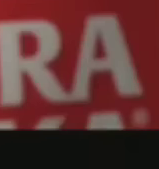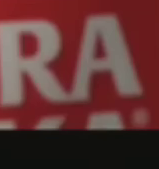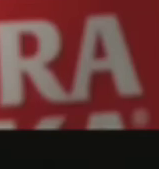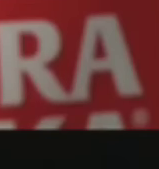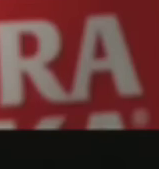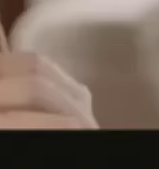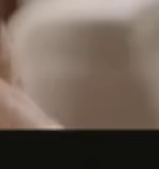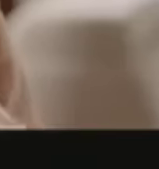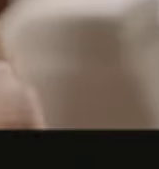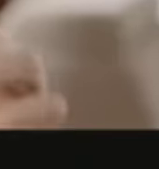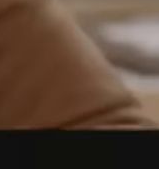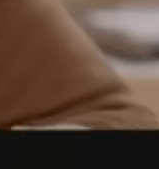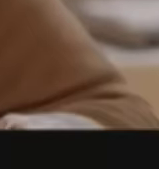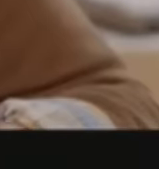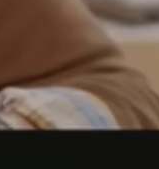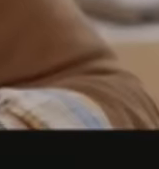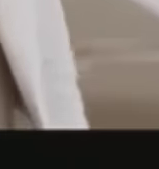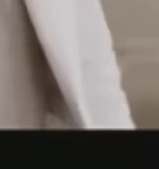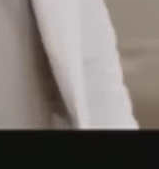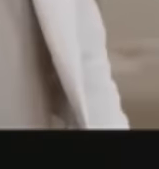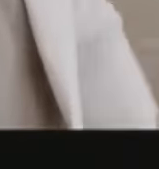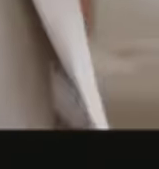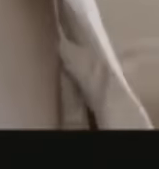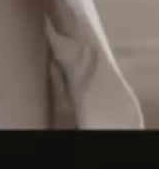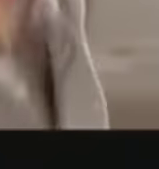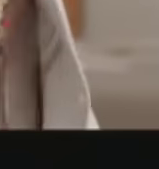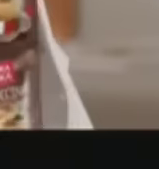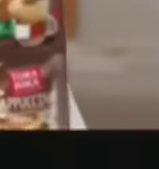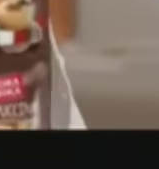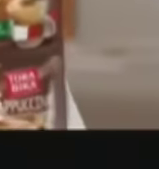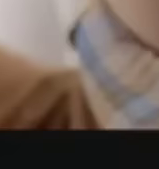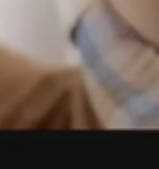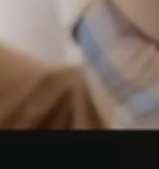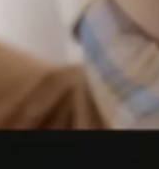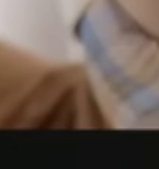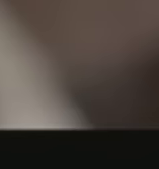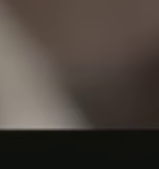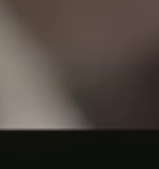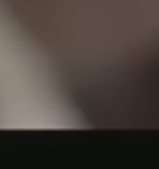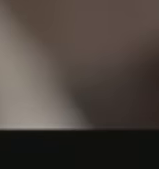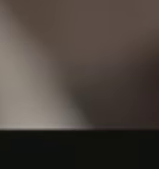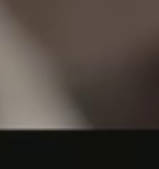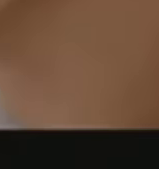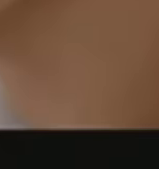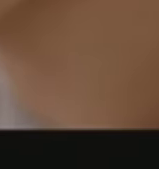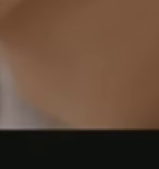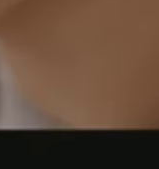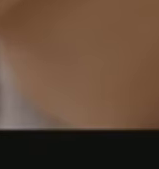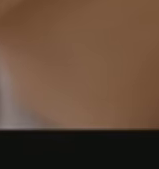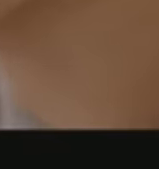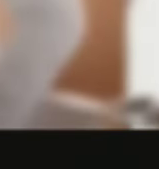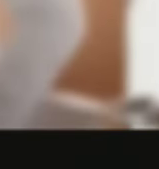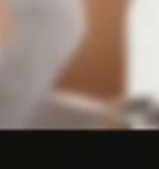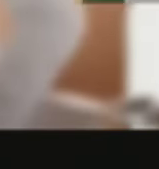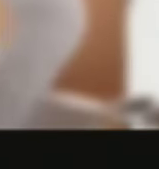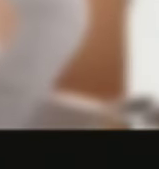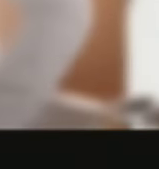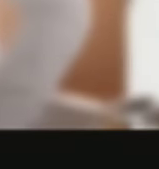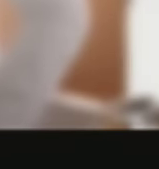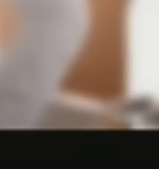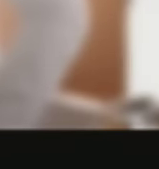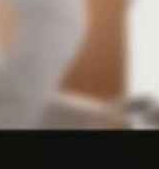foam-nya tebal. Coko granulnya mana? Nih, gua masih banyak. Coko granul dari coklat asli.